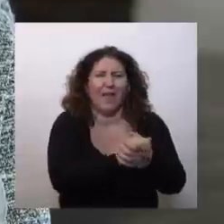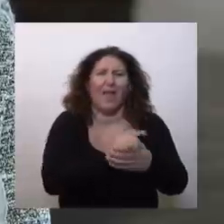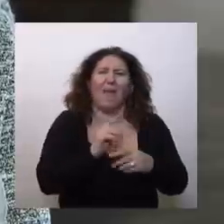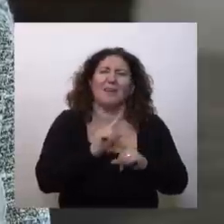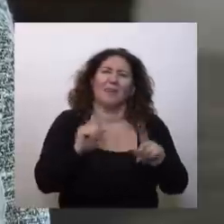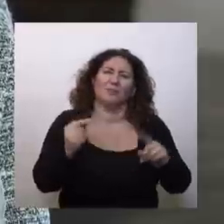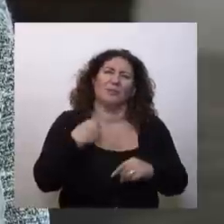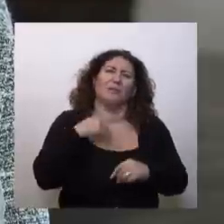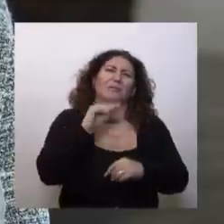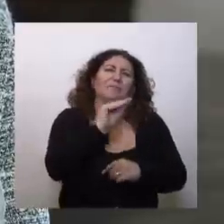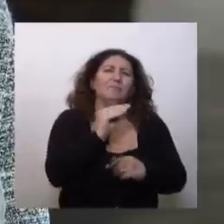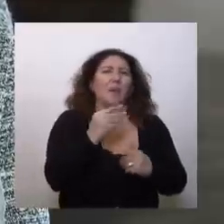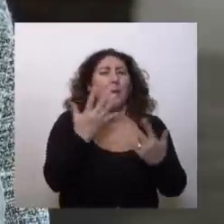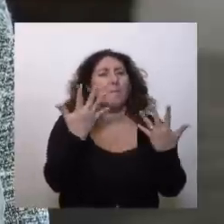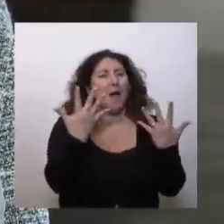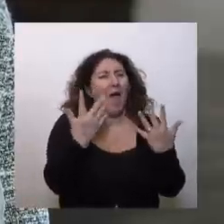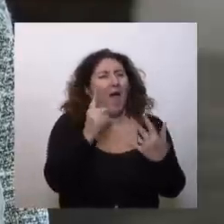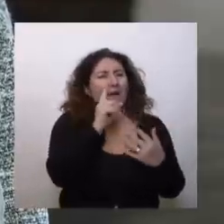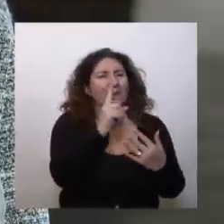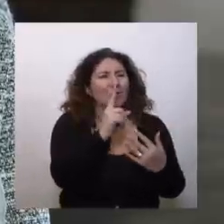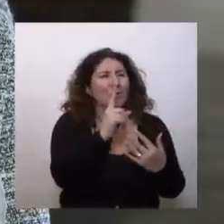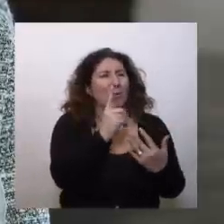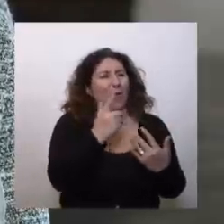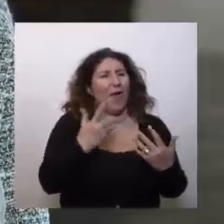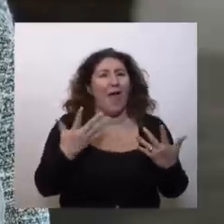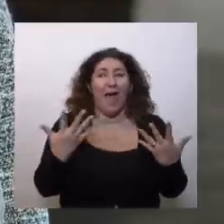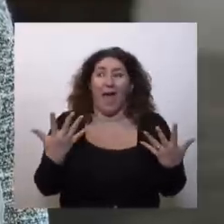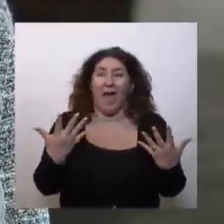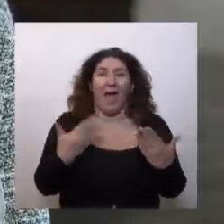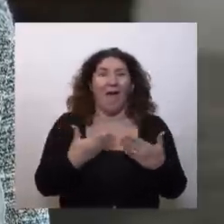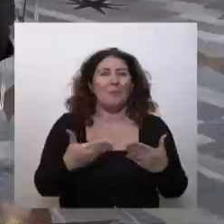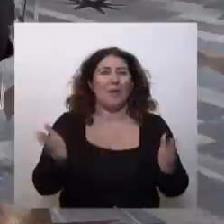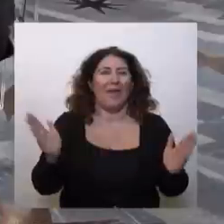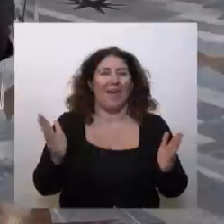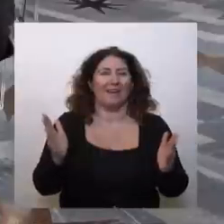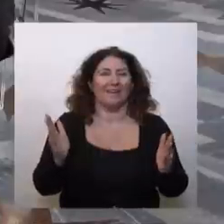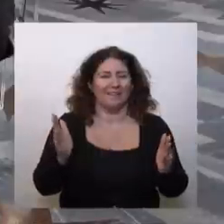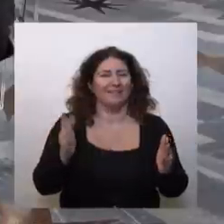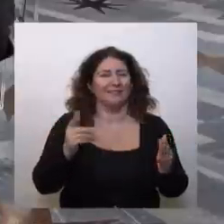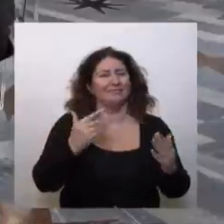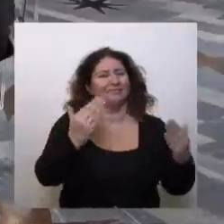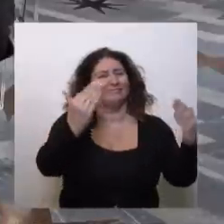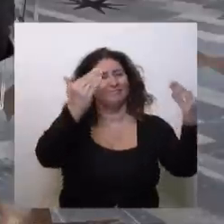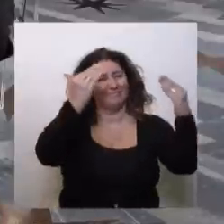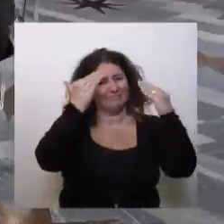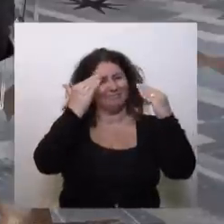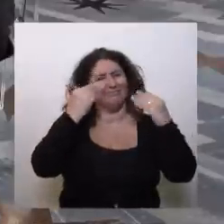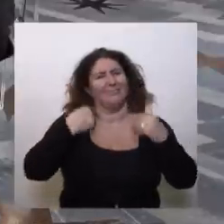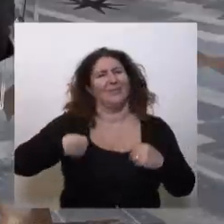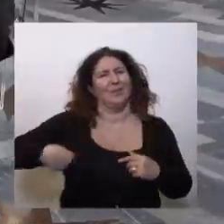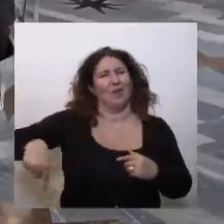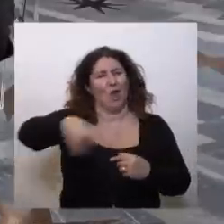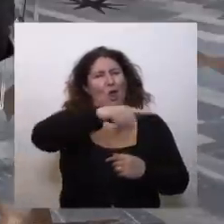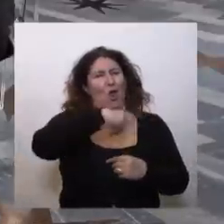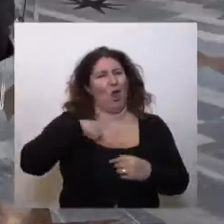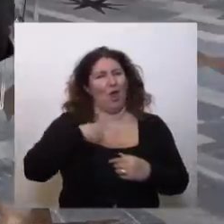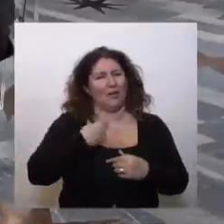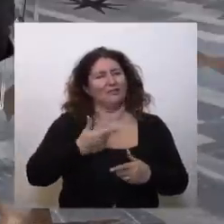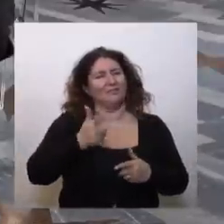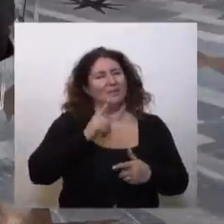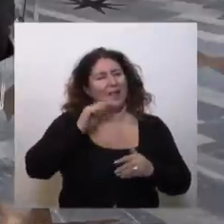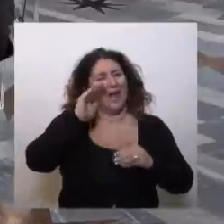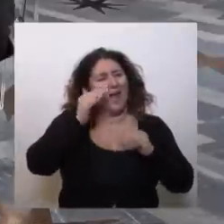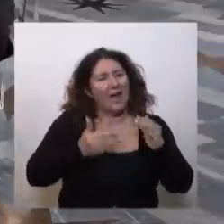o Signore, aperte, lo restino sopra di noi per accarezzarci, per benedirci,